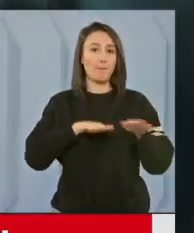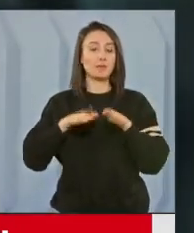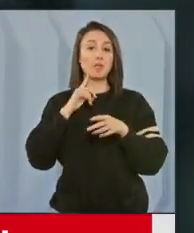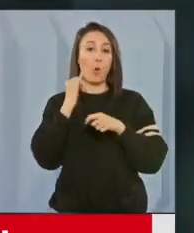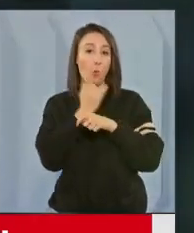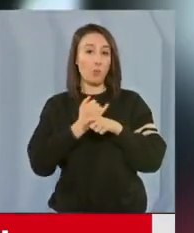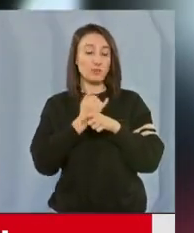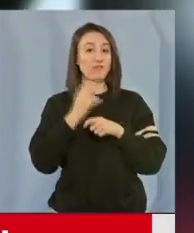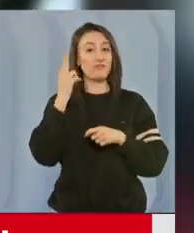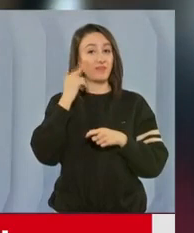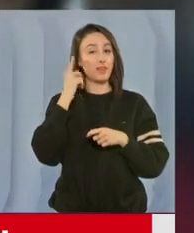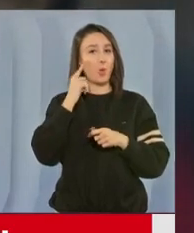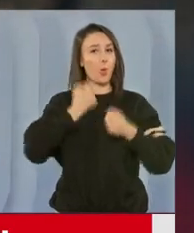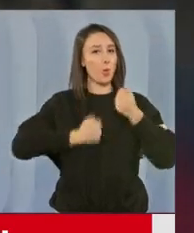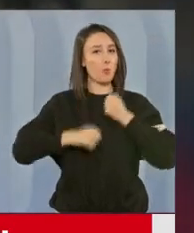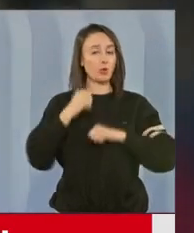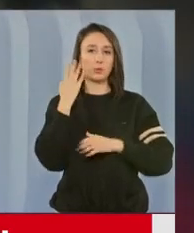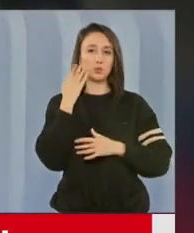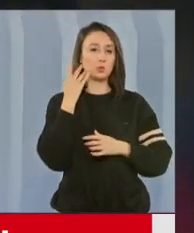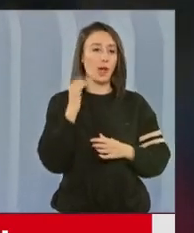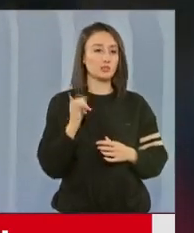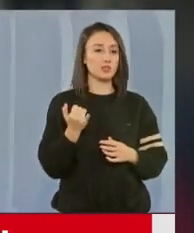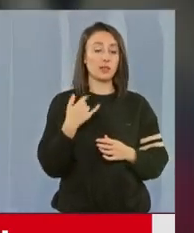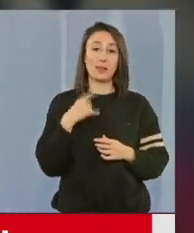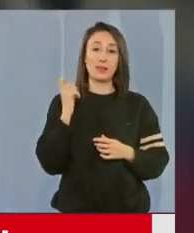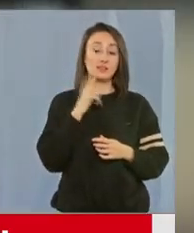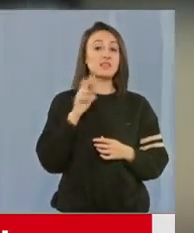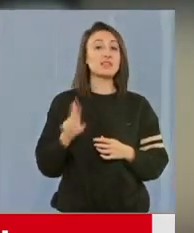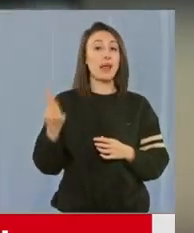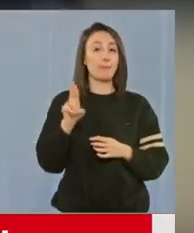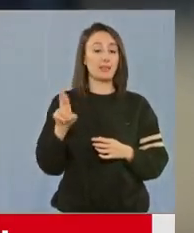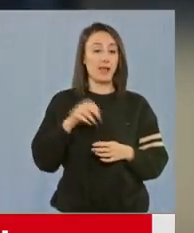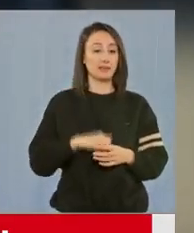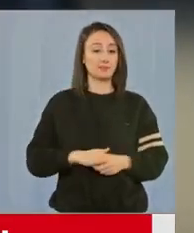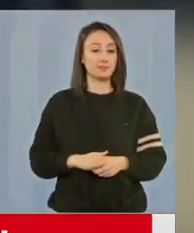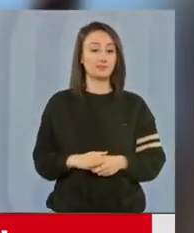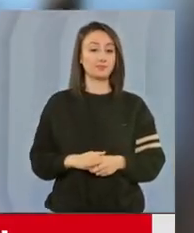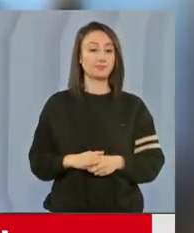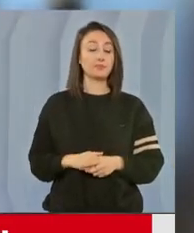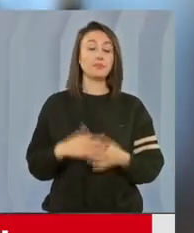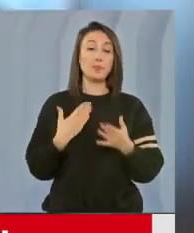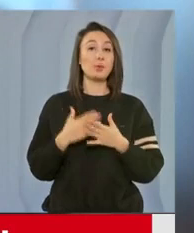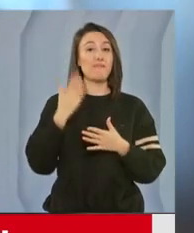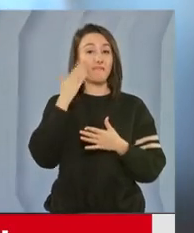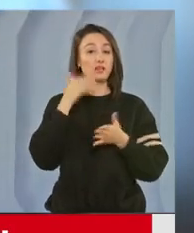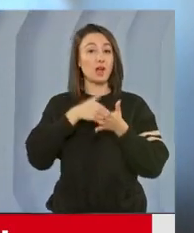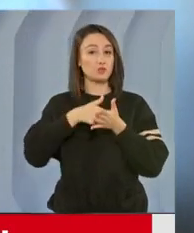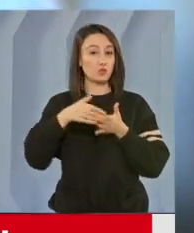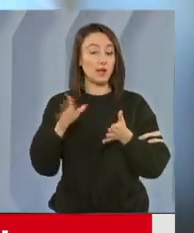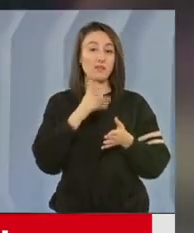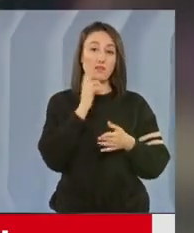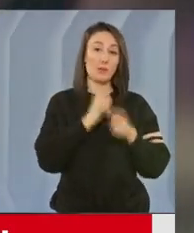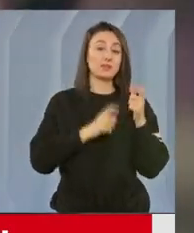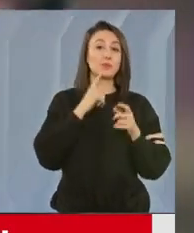au observat că fetele au un comportament bizar și lipsesc în mod regulat de la școală pentru că minor au refuzat inițial să